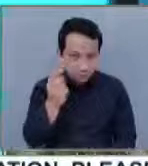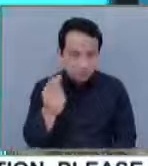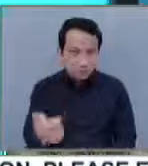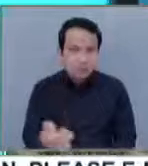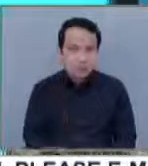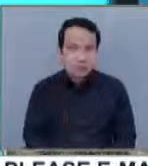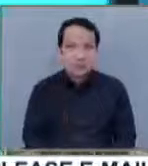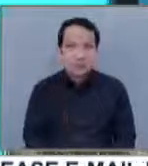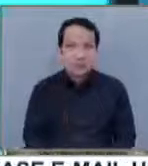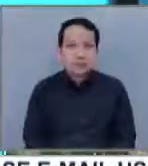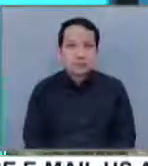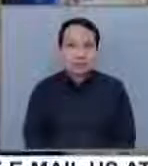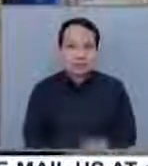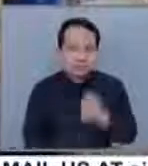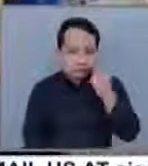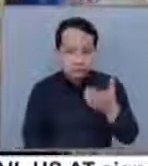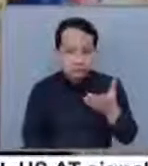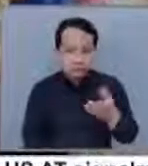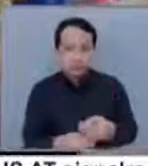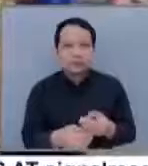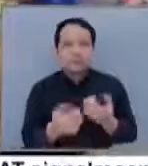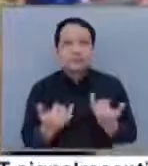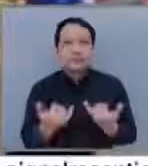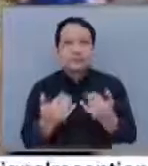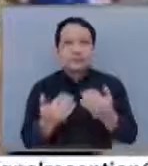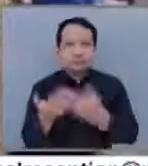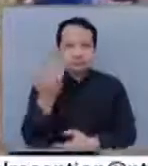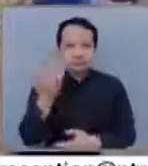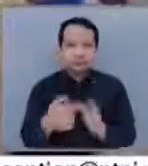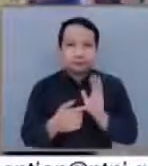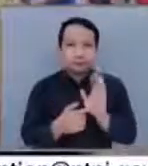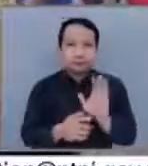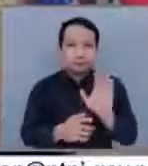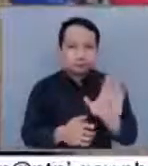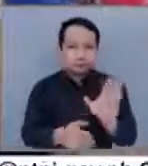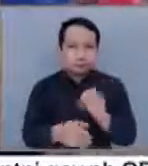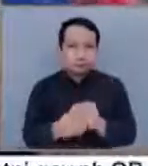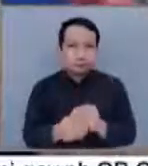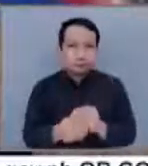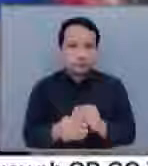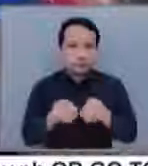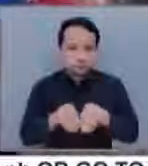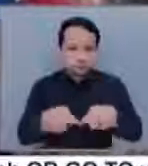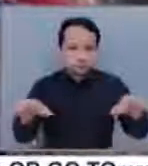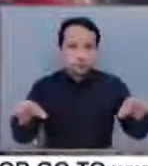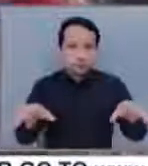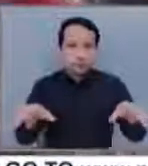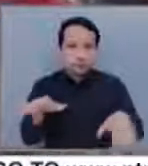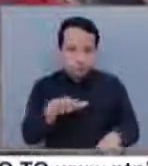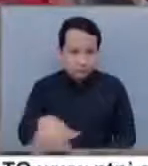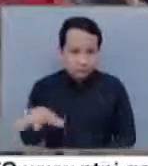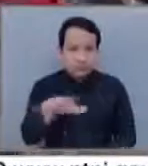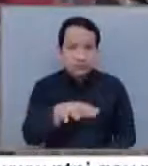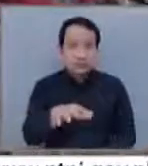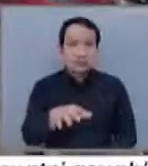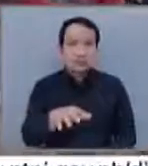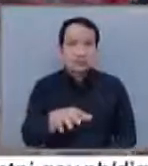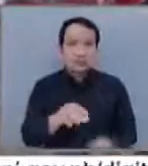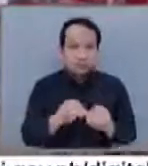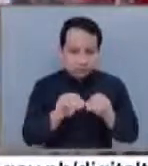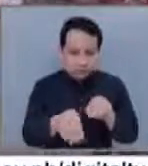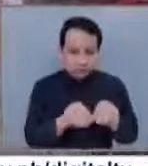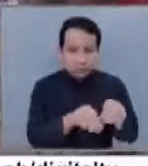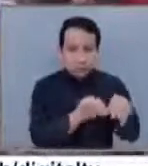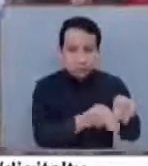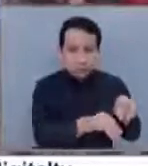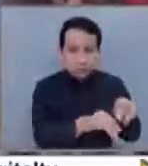Rise and shine, Audrey. Nagsasagawa ngayong umaga ang nationwide simultaneous bamboo and tree planting activity